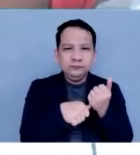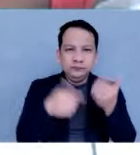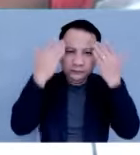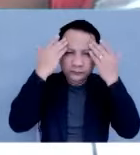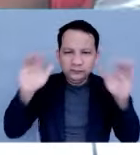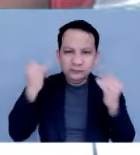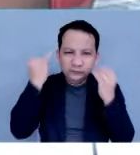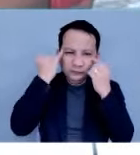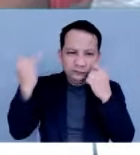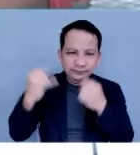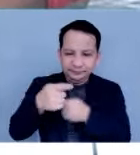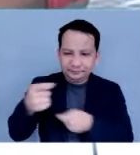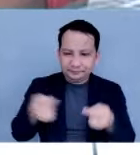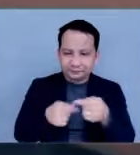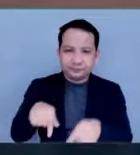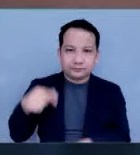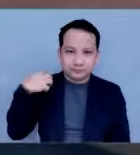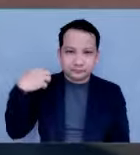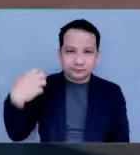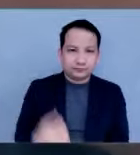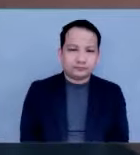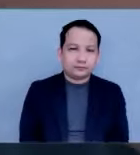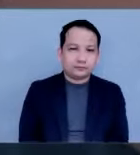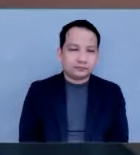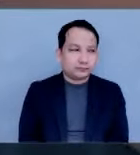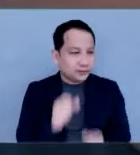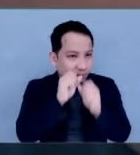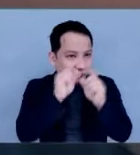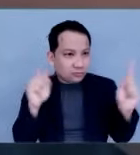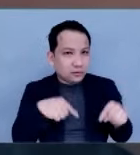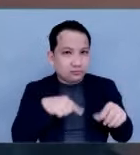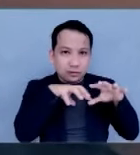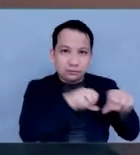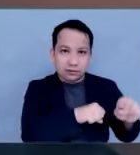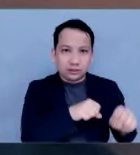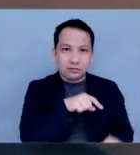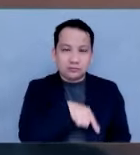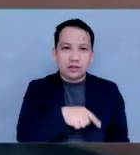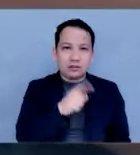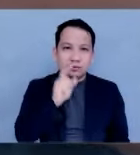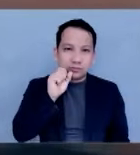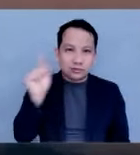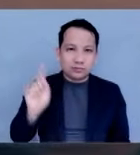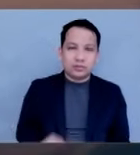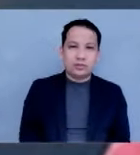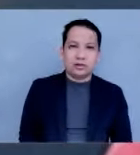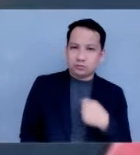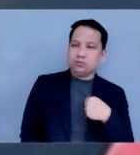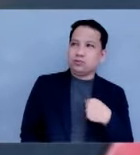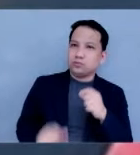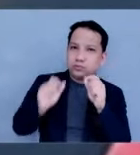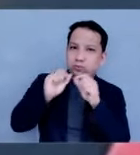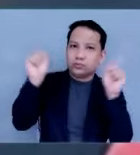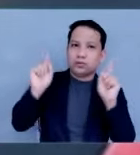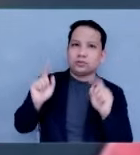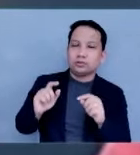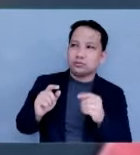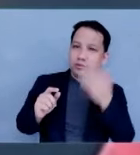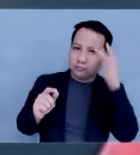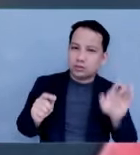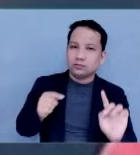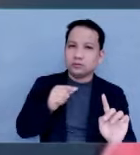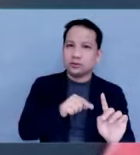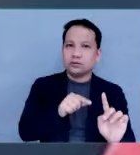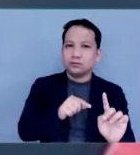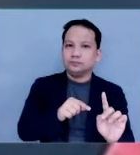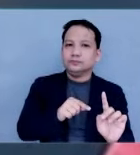sa mga transaksyon ng kanyang boss. Ikinagulat din niya ang pagkakaaresto rito. Nabigla lang po kami, sir. Di po namin alam na